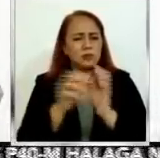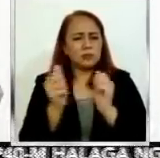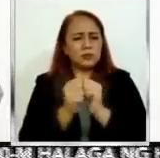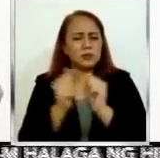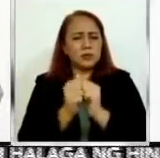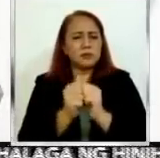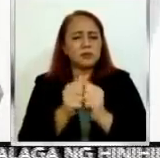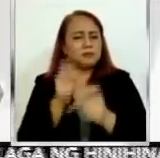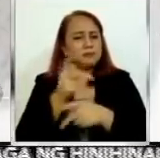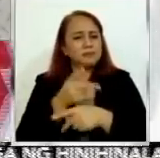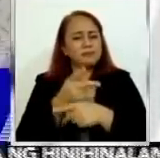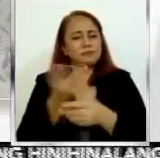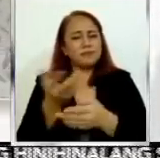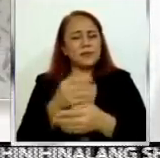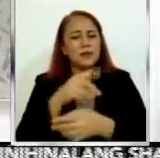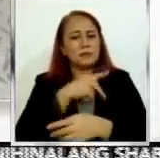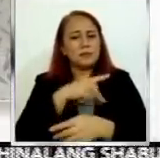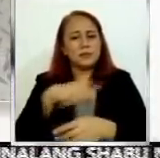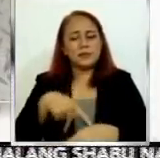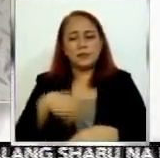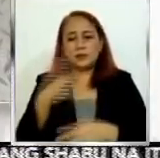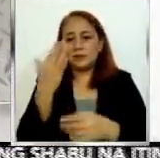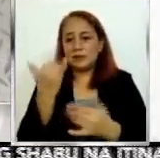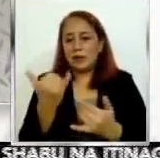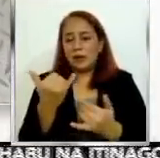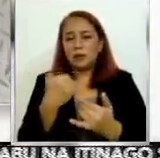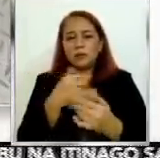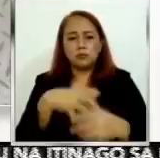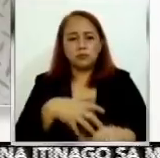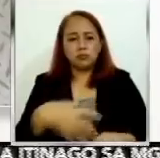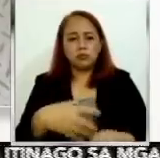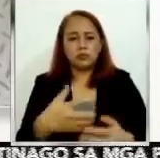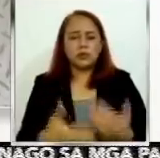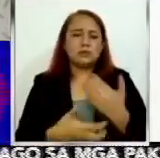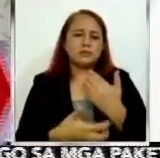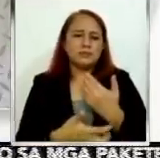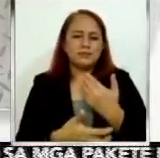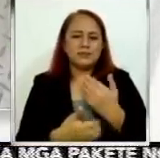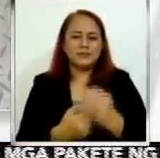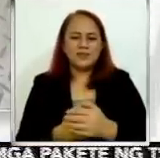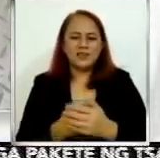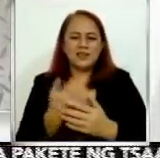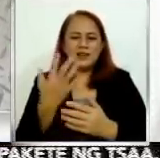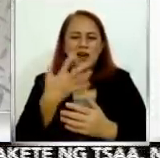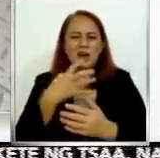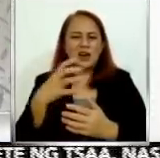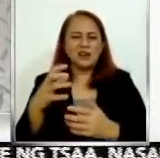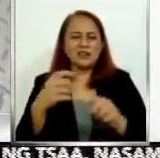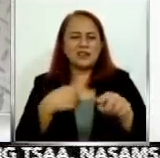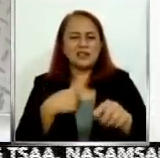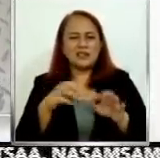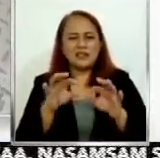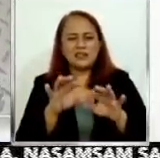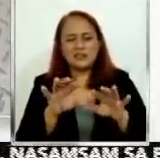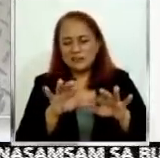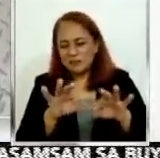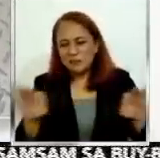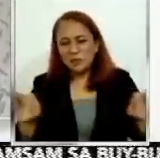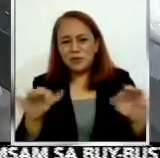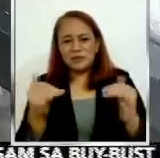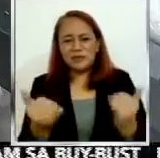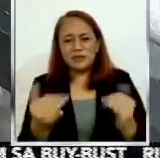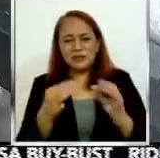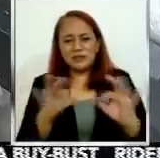Princess. Nabuntis ngayon kaya mahilig daw magpakarga. Mainit po kasi yung semento niyon. Yung time na yon mainit